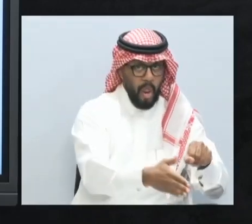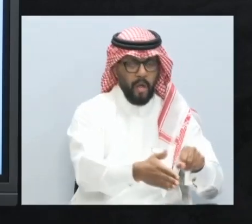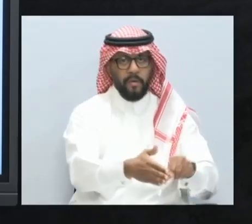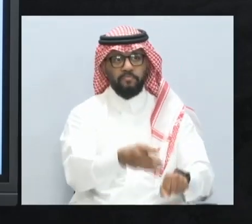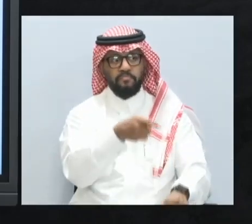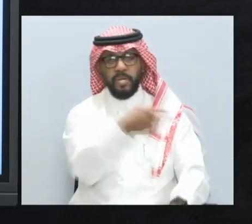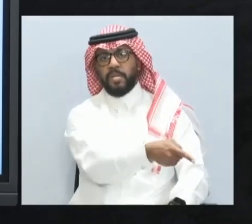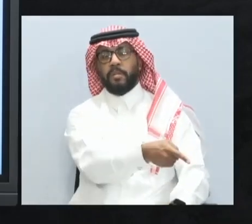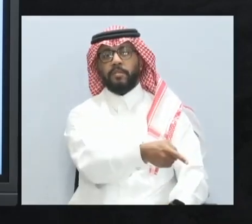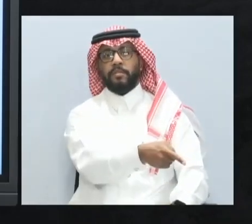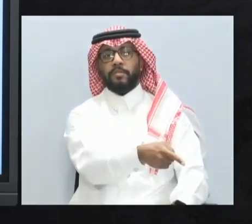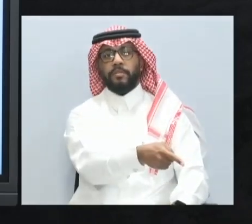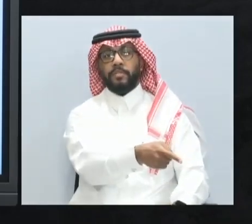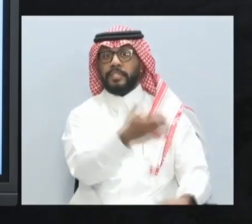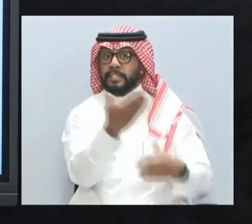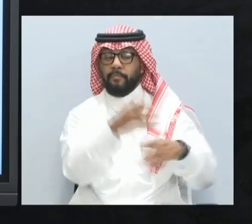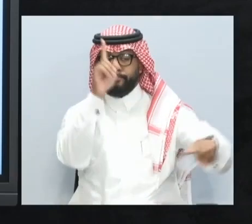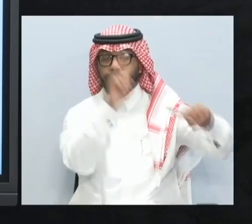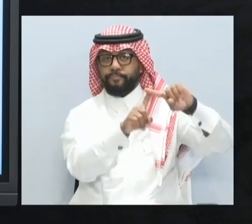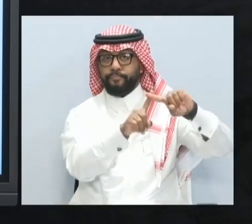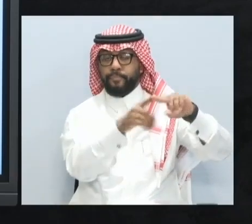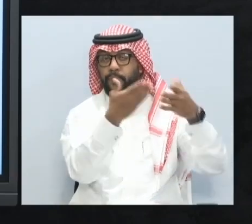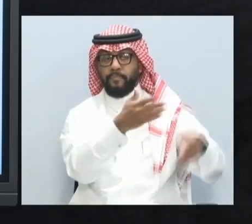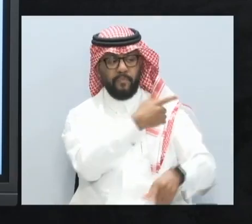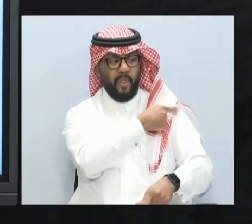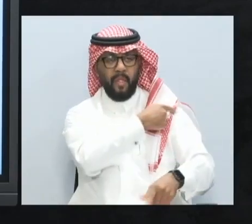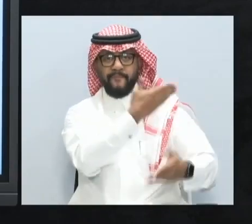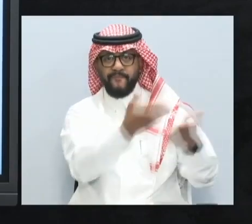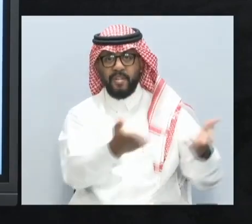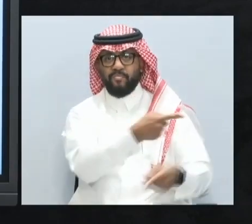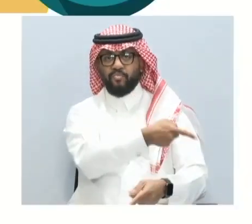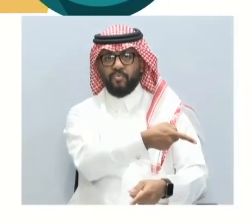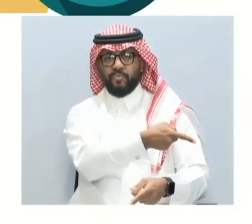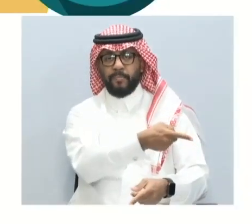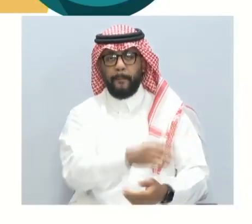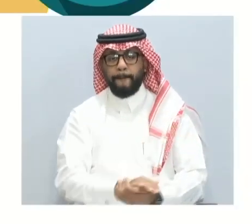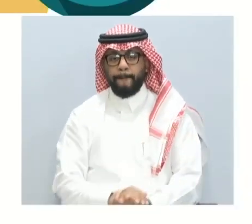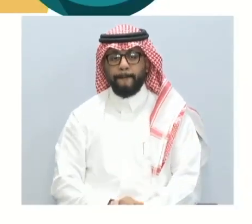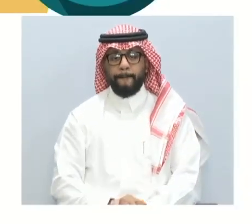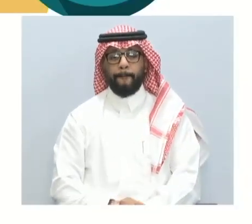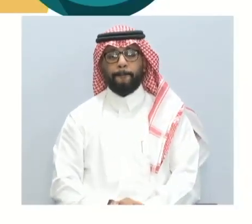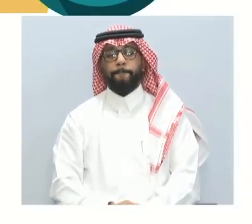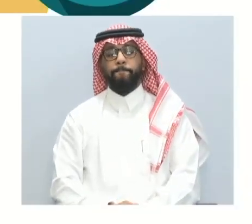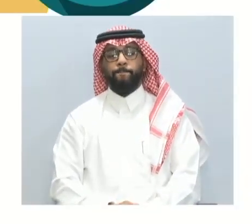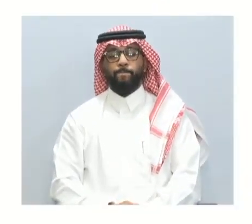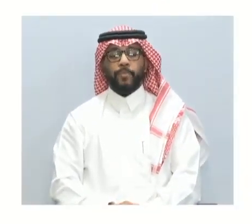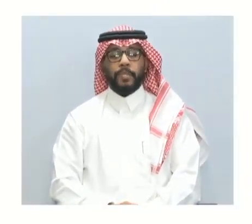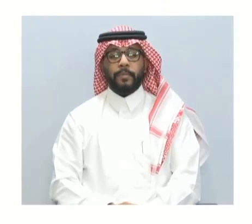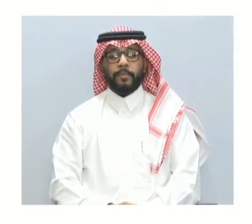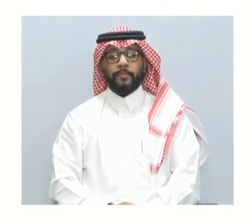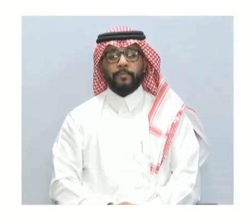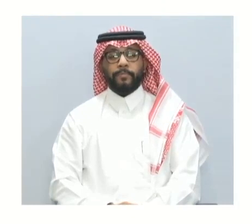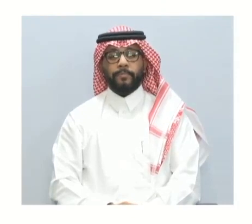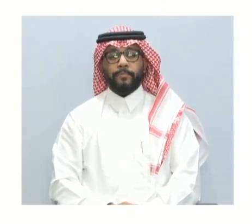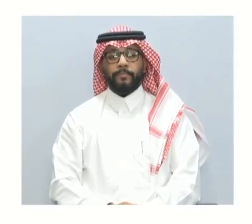وهذا يدل على انه من الذنوب العظيمه ويبين على هذا الفعل وهذا الجرم